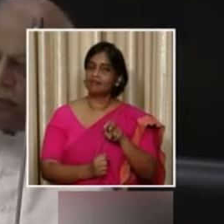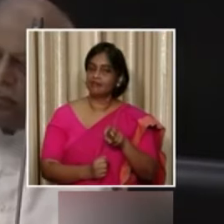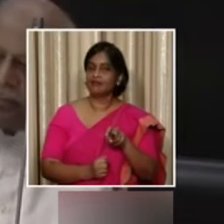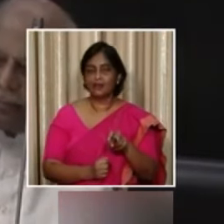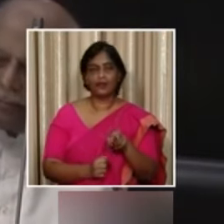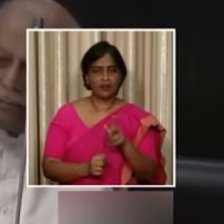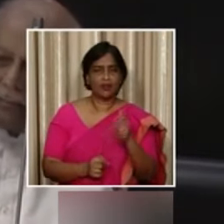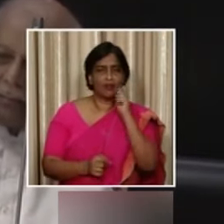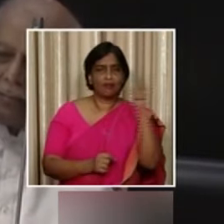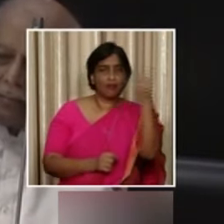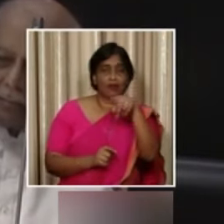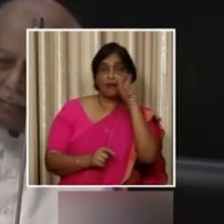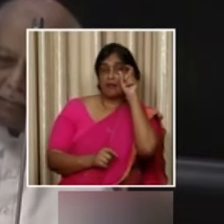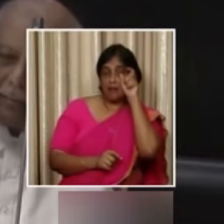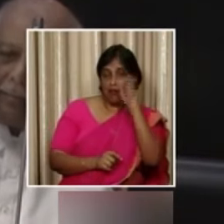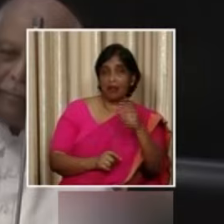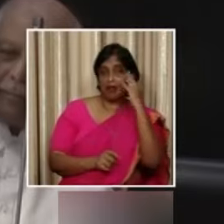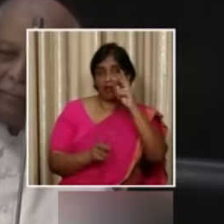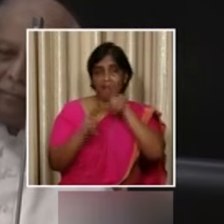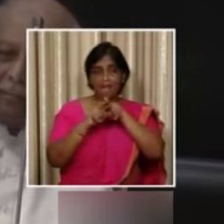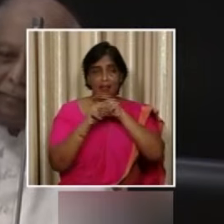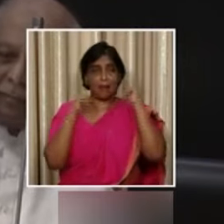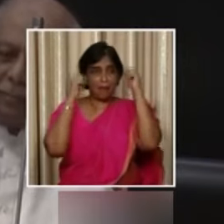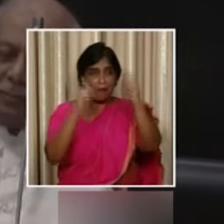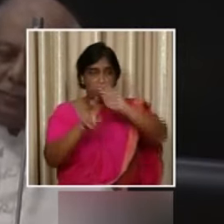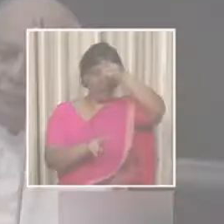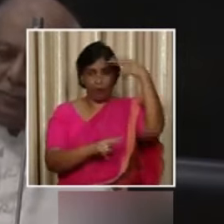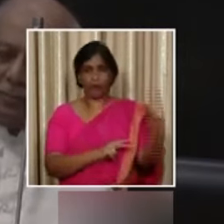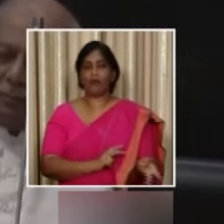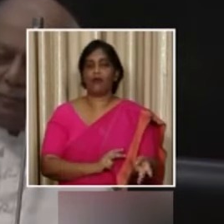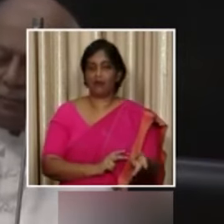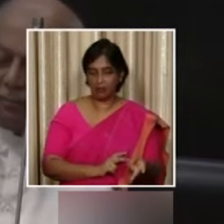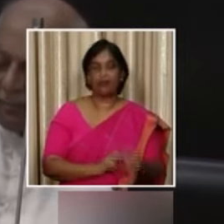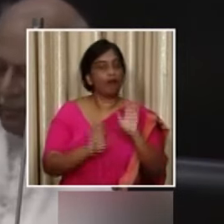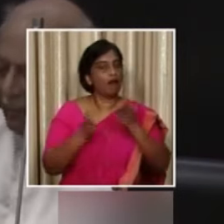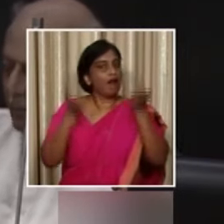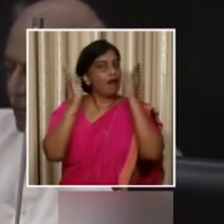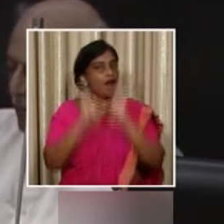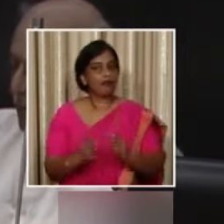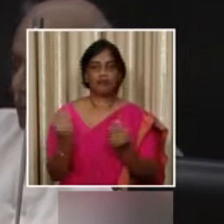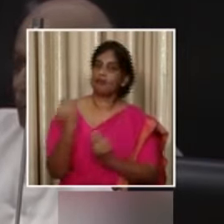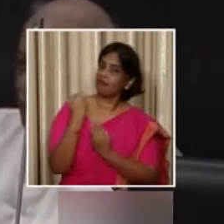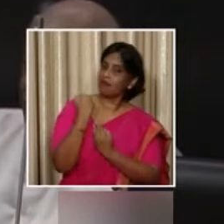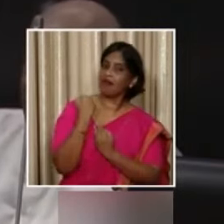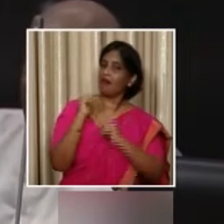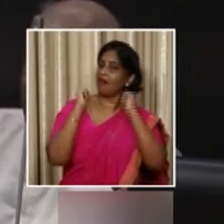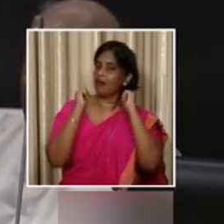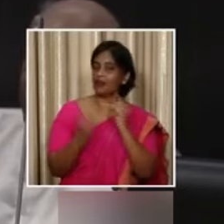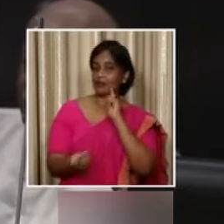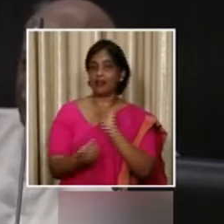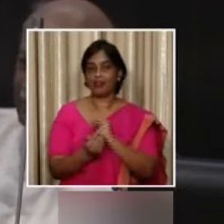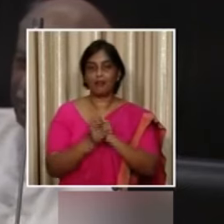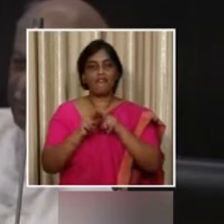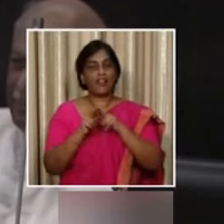හුඟක් දෙනා බලා ඉන්නේ ගෘෂා වැල් පාලමේ පහළට වැටෙයි කියලා. ඒත් අන්තිමේදී ආ දරුවත් රැගෙන ආරක්ෂිතව